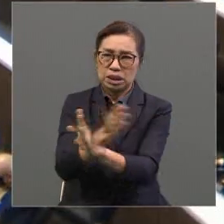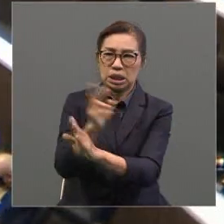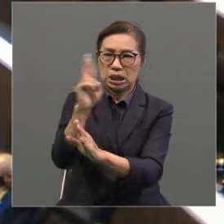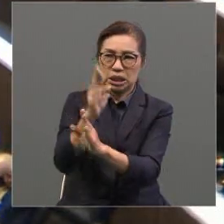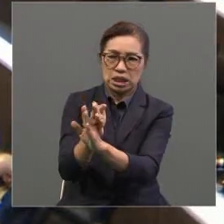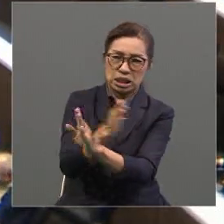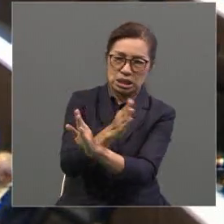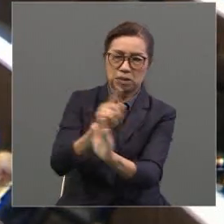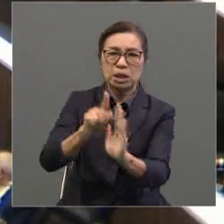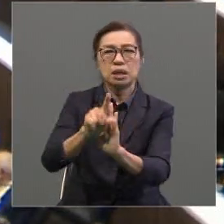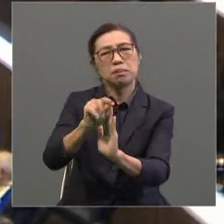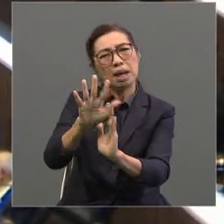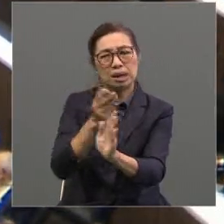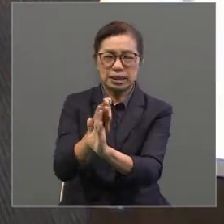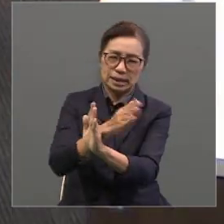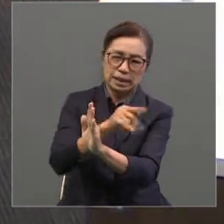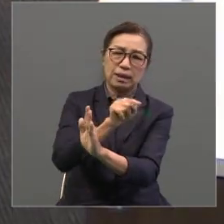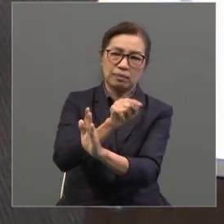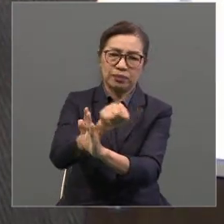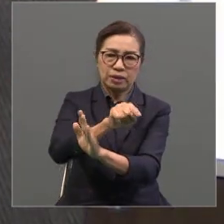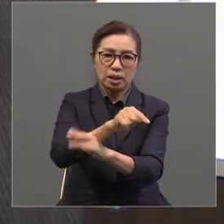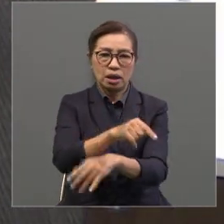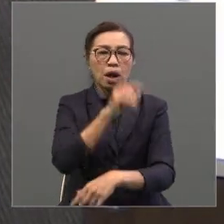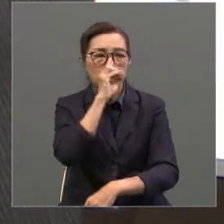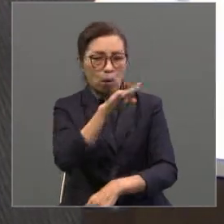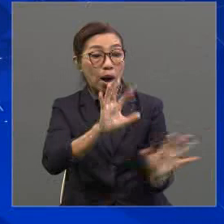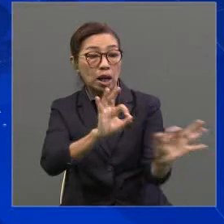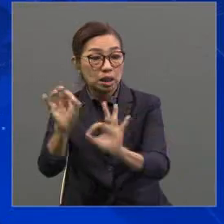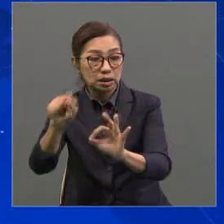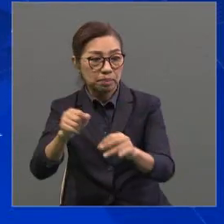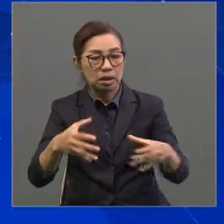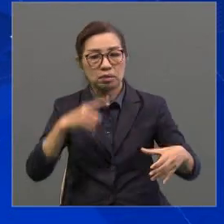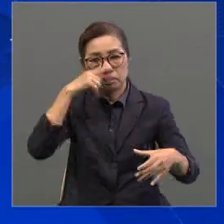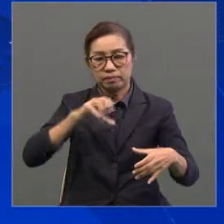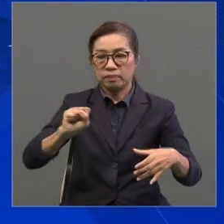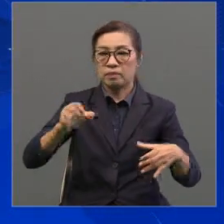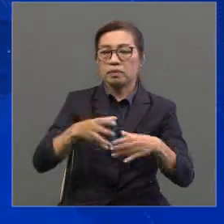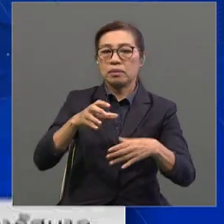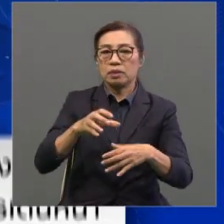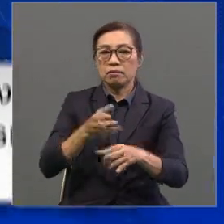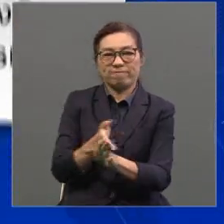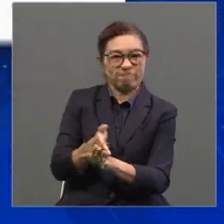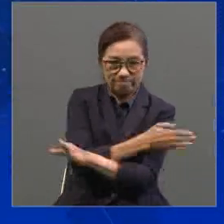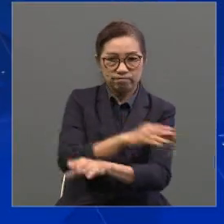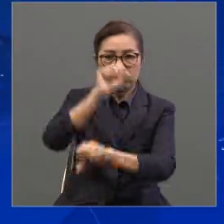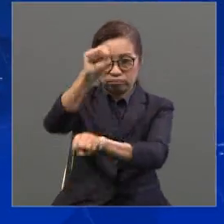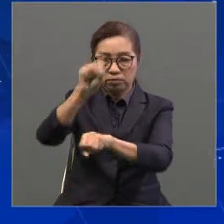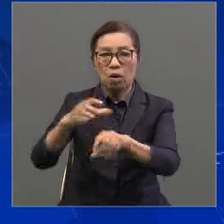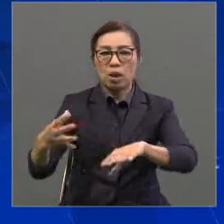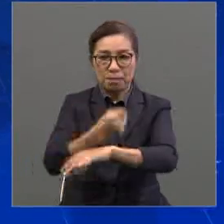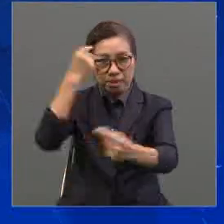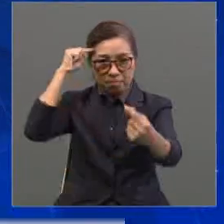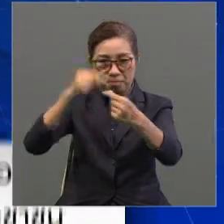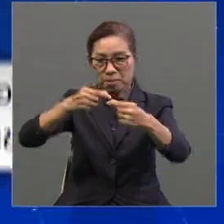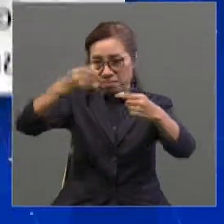25นาทีเท่านั้นเองแล้วทีนี้พรรคไทยสร้างไทยก็เลยมีประกาศจุดยืนทางการเมืองออกมาก่อนหน้านี้แล้วนะคะมาดูเลย